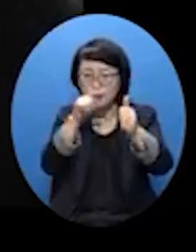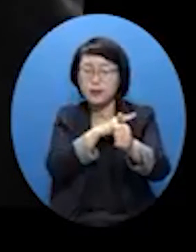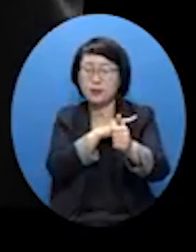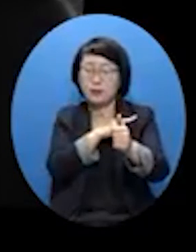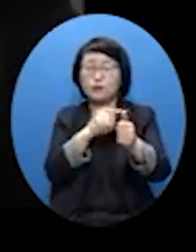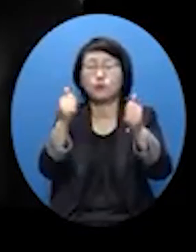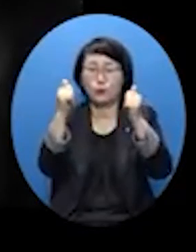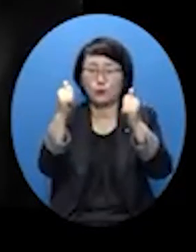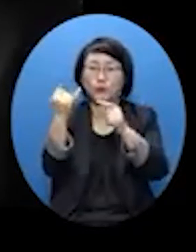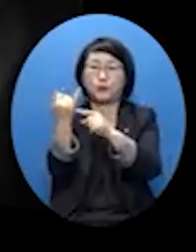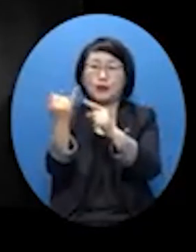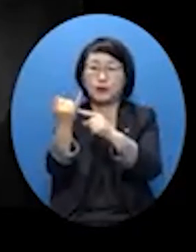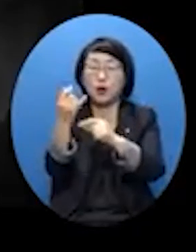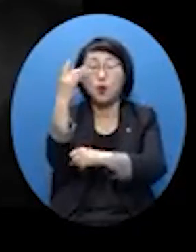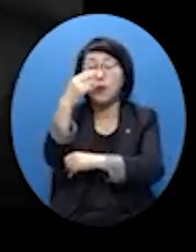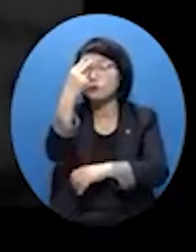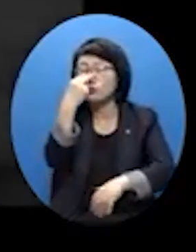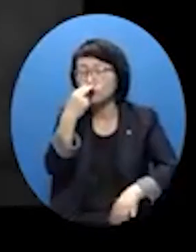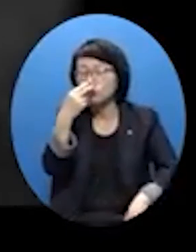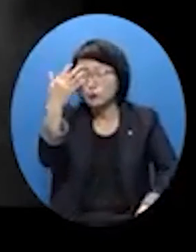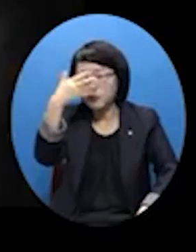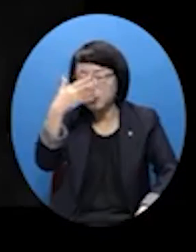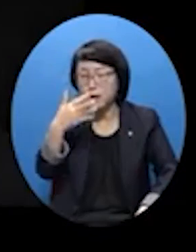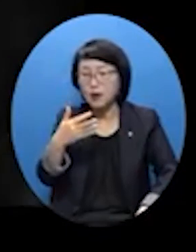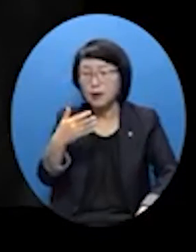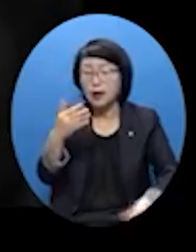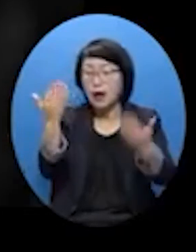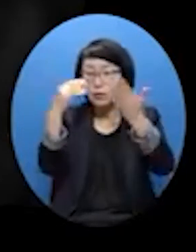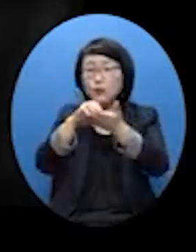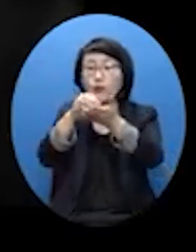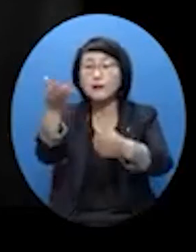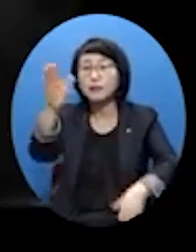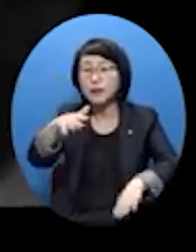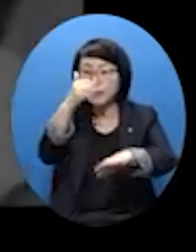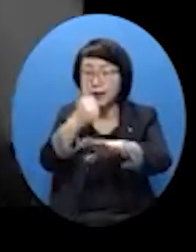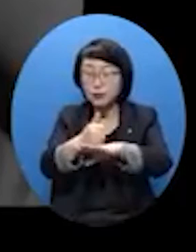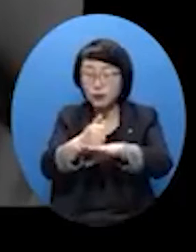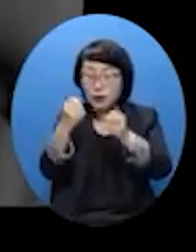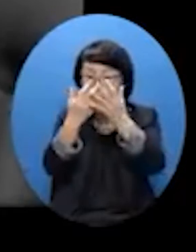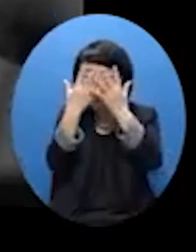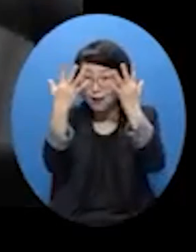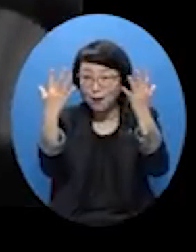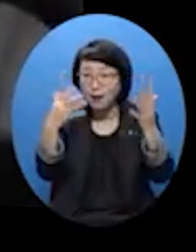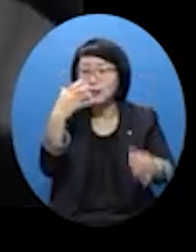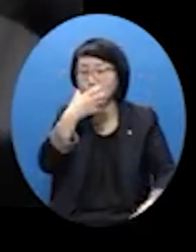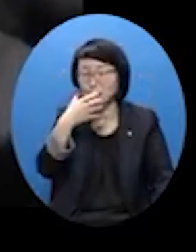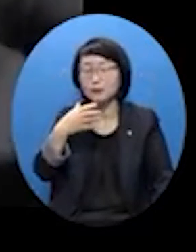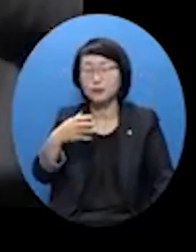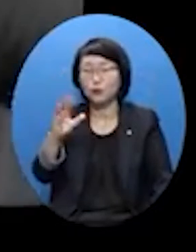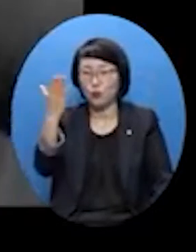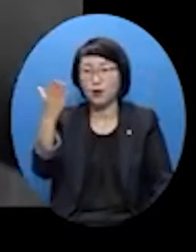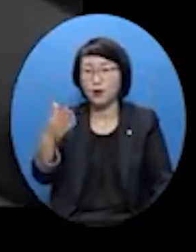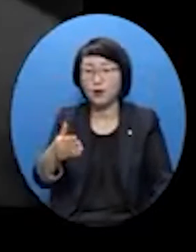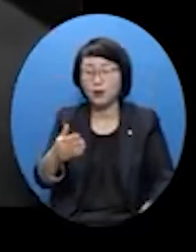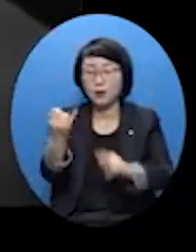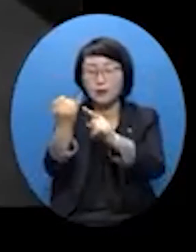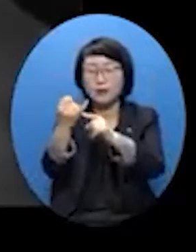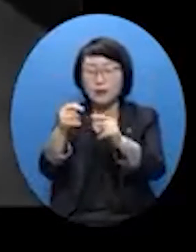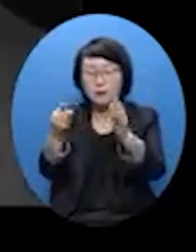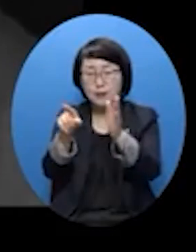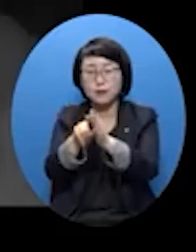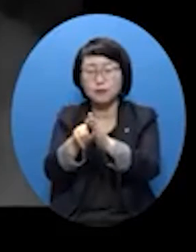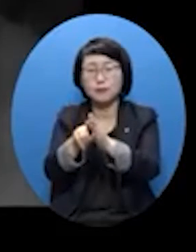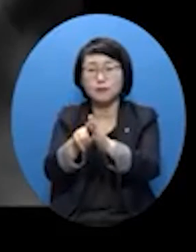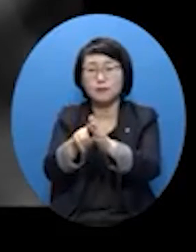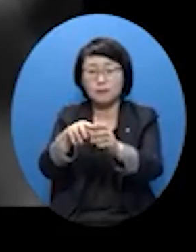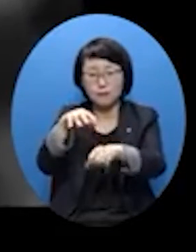설리반은 원래 눈이 안 좋아서 시각장애인 학교 갔지만 나중에 정상적으로 눈이 회복됐고 독실한 크리스찬이요